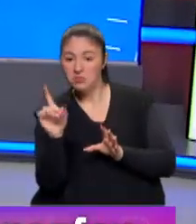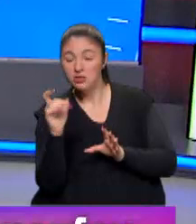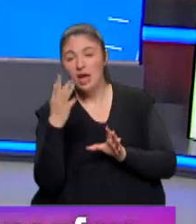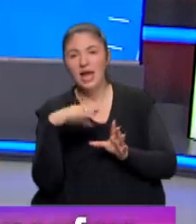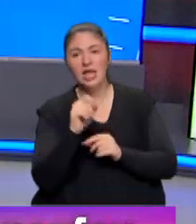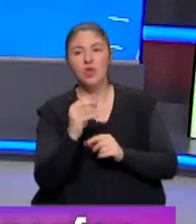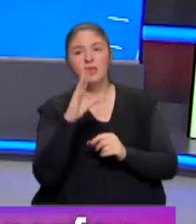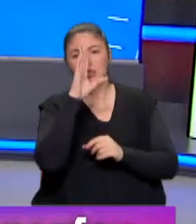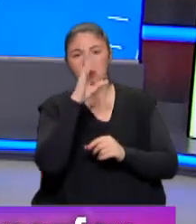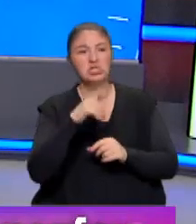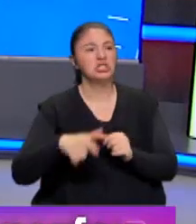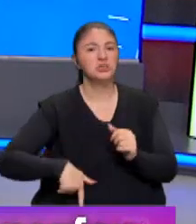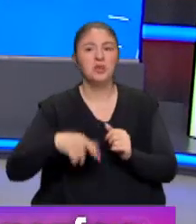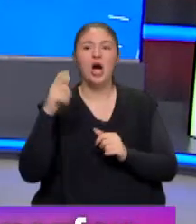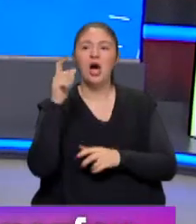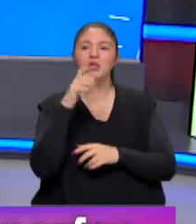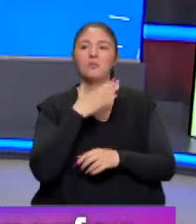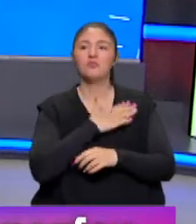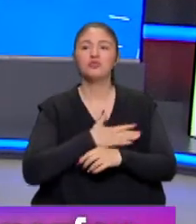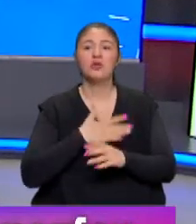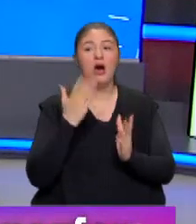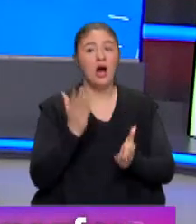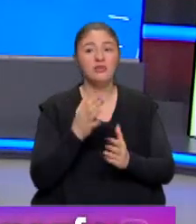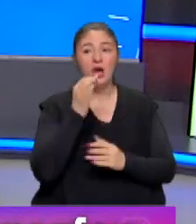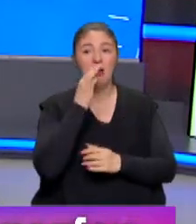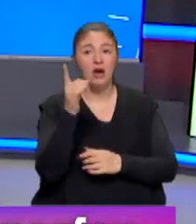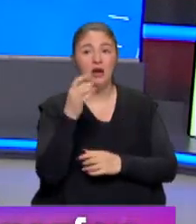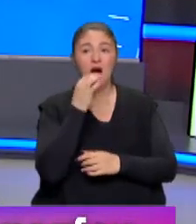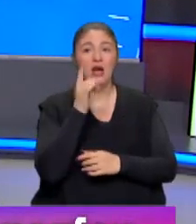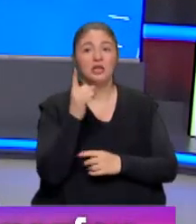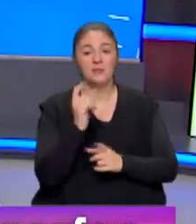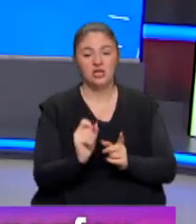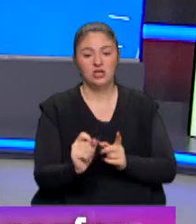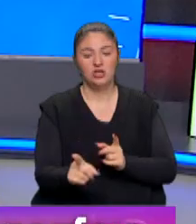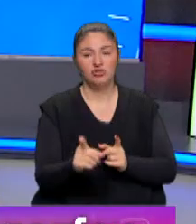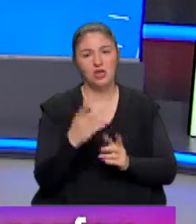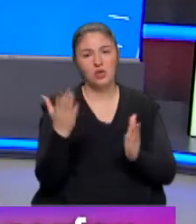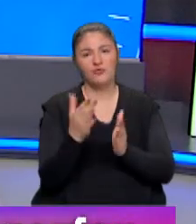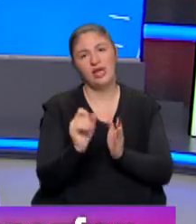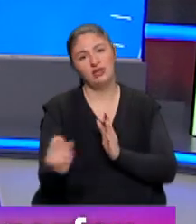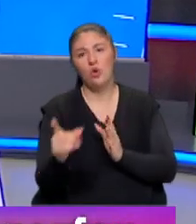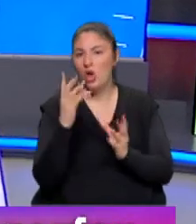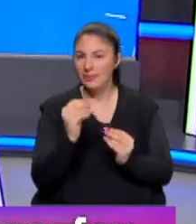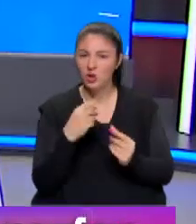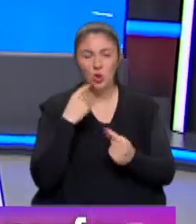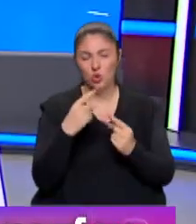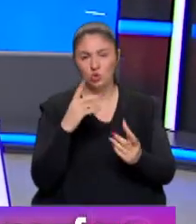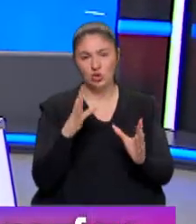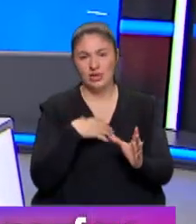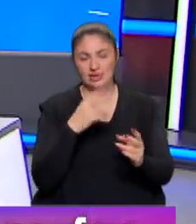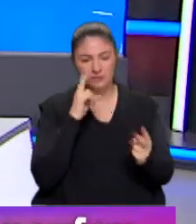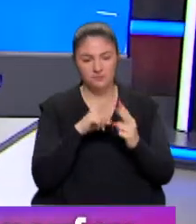olabilir. İstanbul, İzmir, Aydın, Bursa, hatta Ankara, Ankara'da bir ilçe, bunlar da görüşülüyor, konuşuluyor